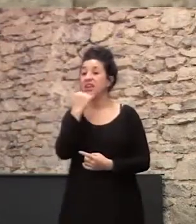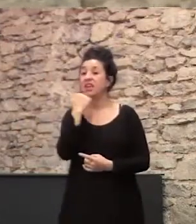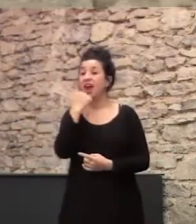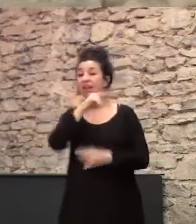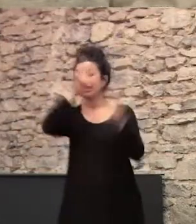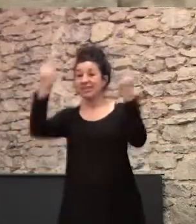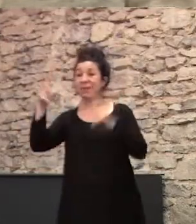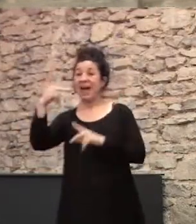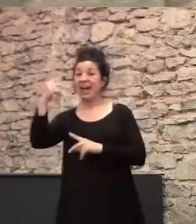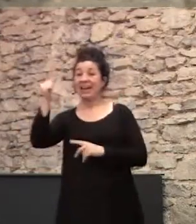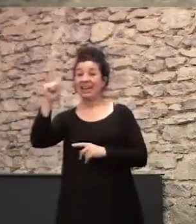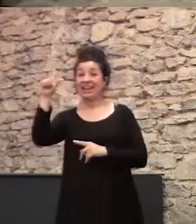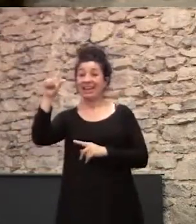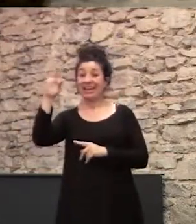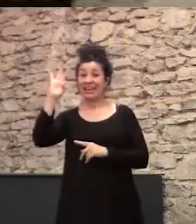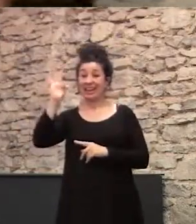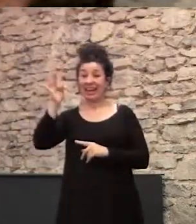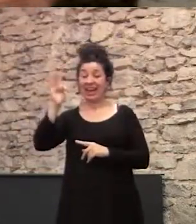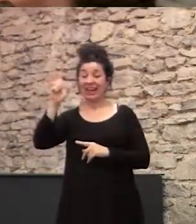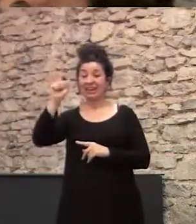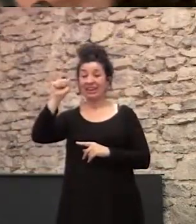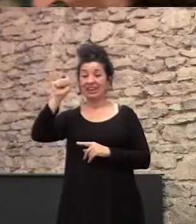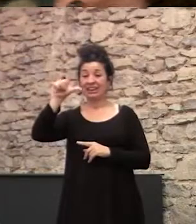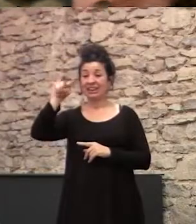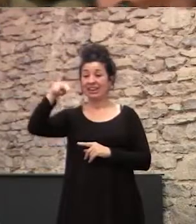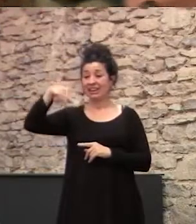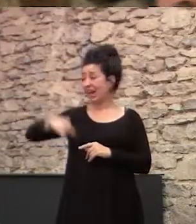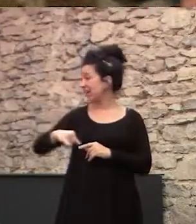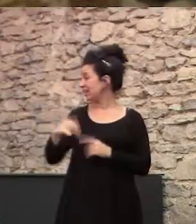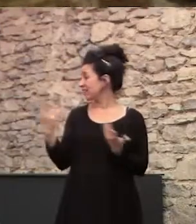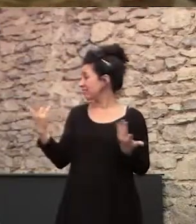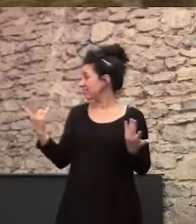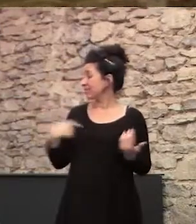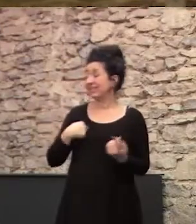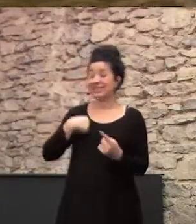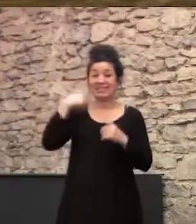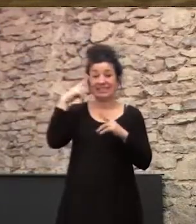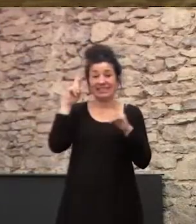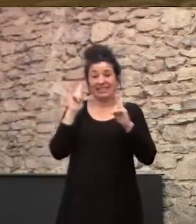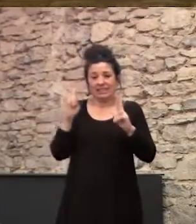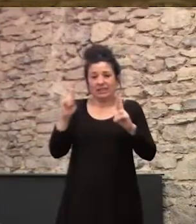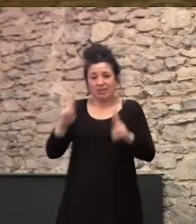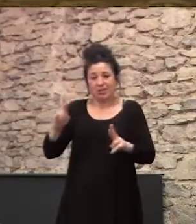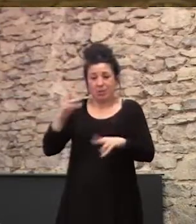duzu, izateko, edo... Ez, ba, esperatu dut ongo dela, ez...